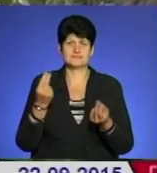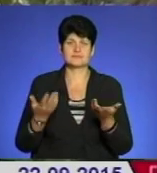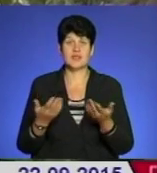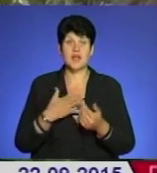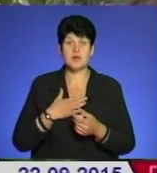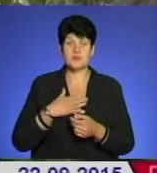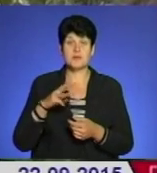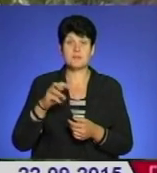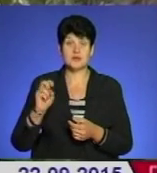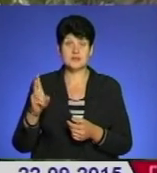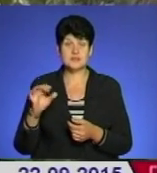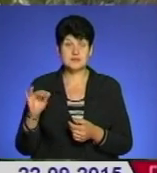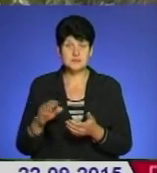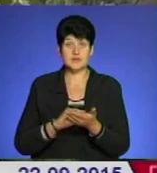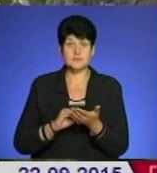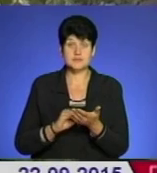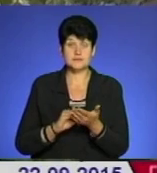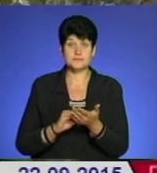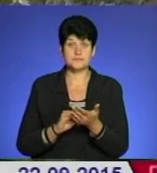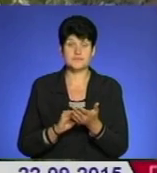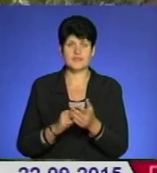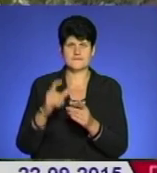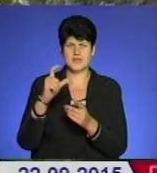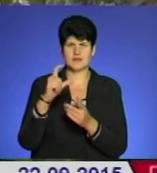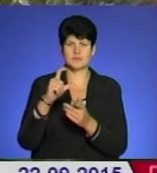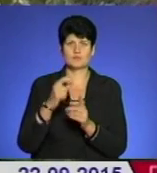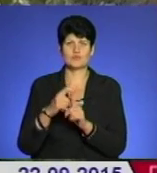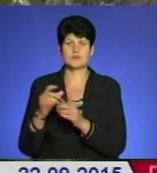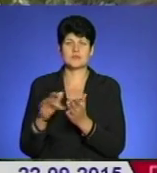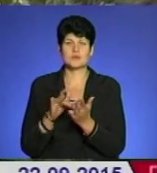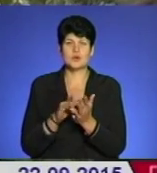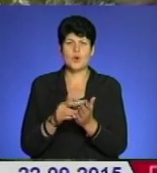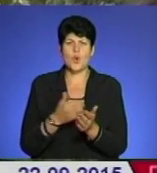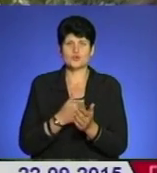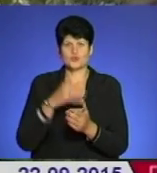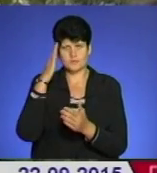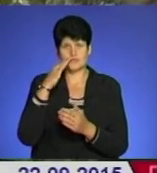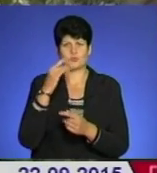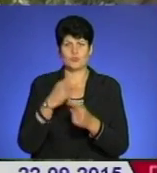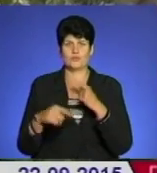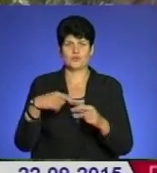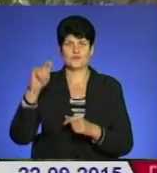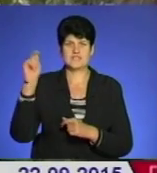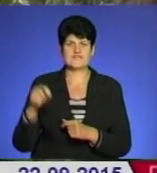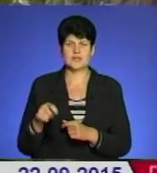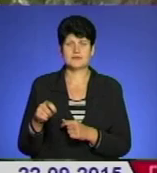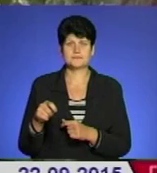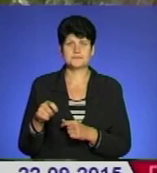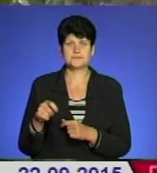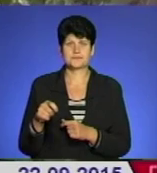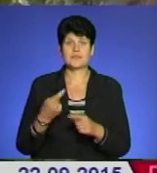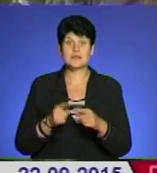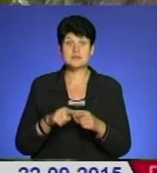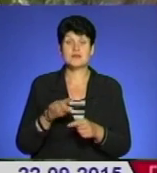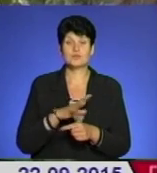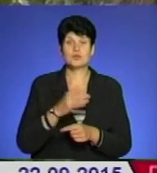мій Максимко написав великими буквами в зошиті: «Хочу, щоб тато швидше повернувся з війни». От. Це в нього була